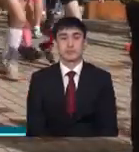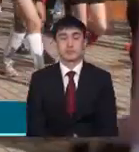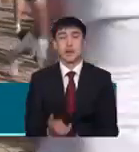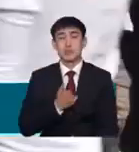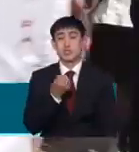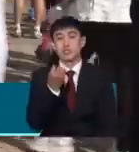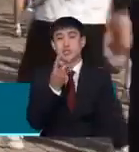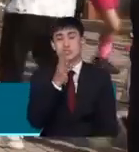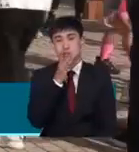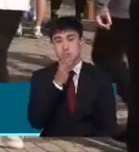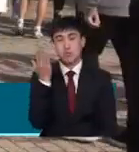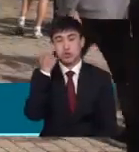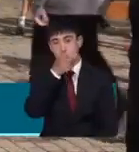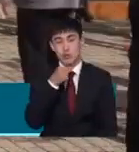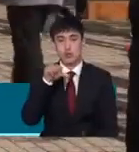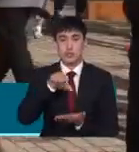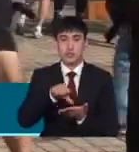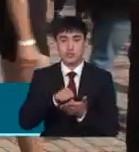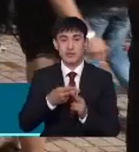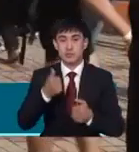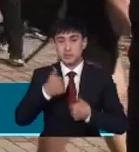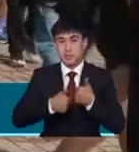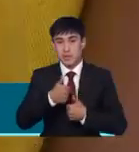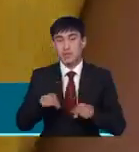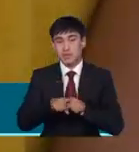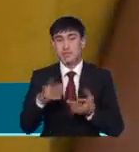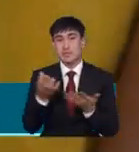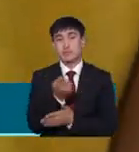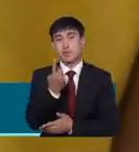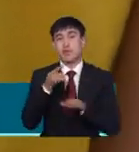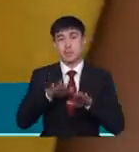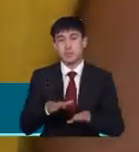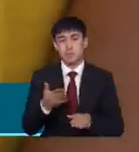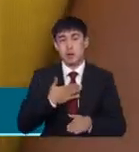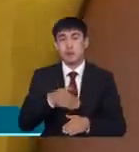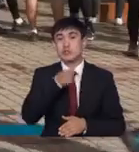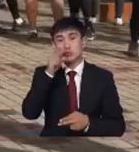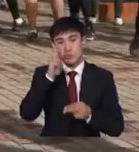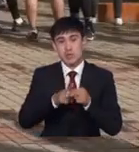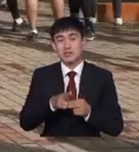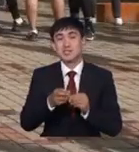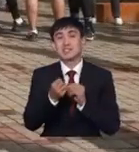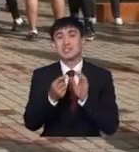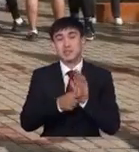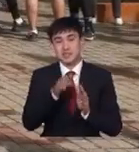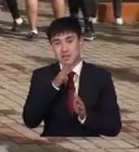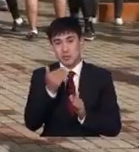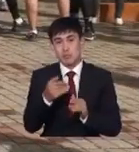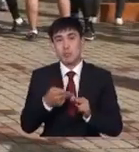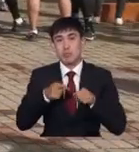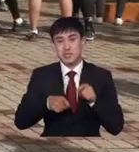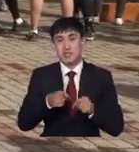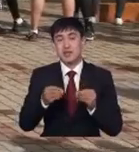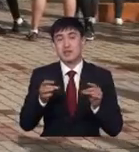Мне 14 лет. В прошлом году я участвовал в этом забеге и также занял первое место. Моему старшему брату уже 17, а потому он бежит